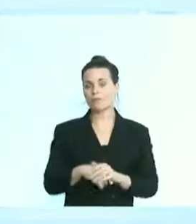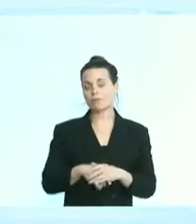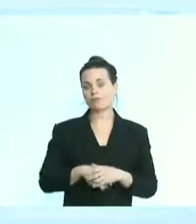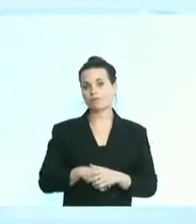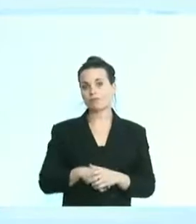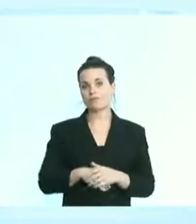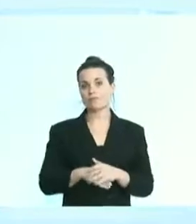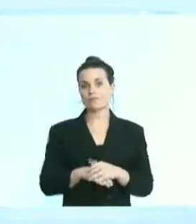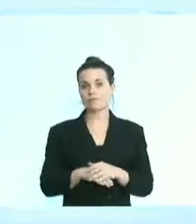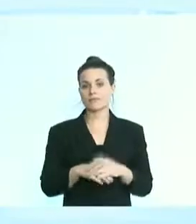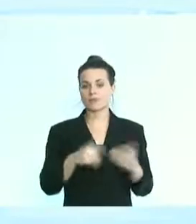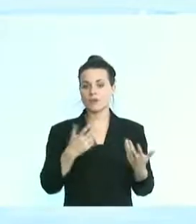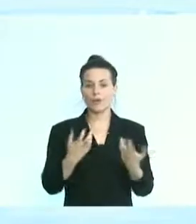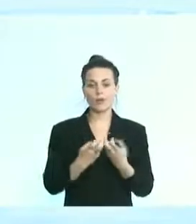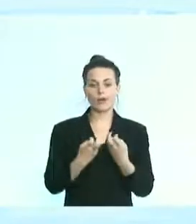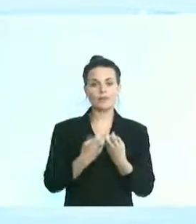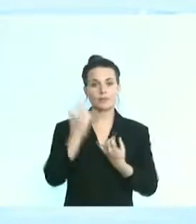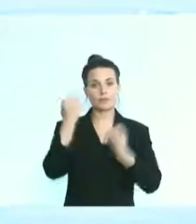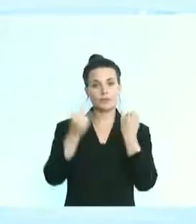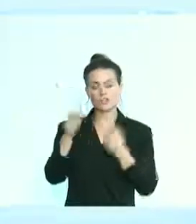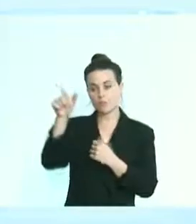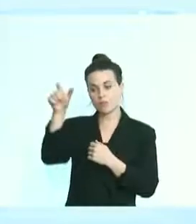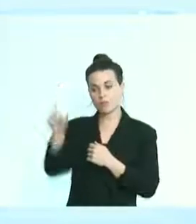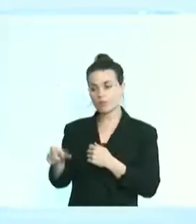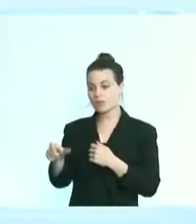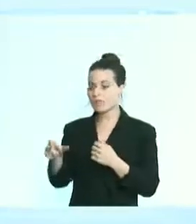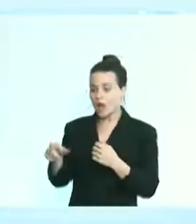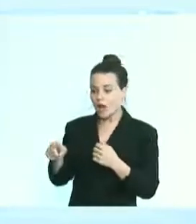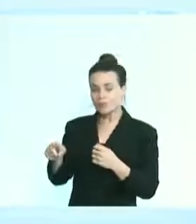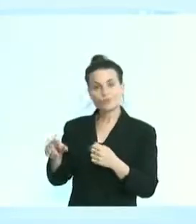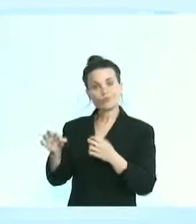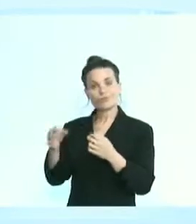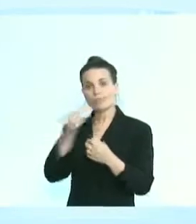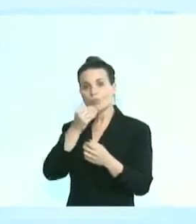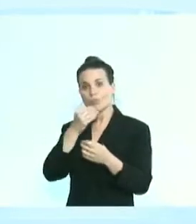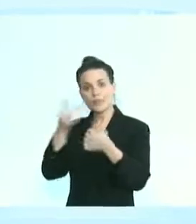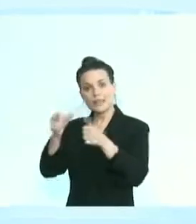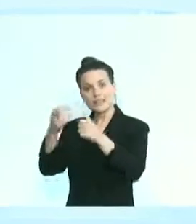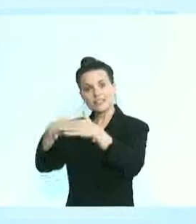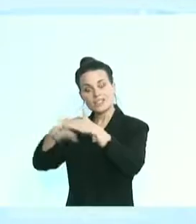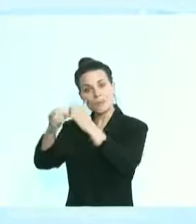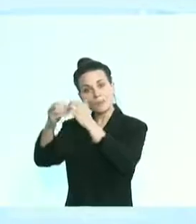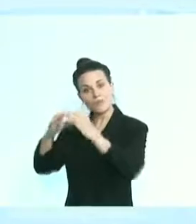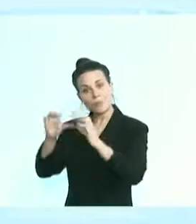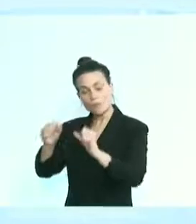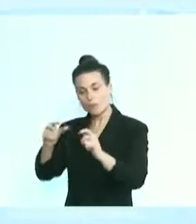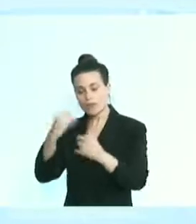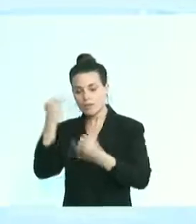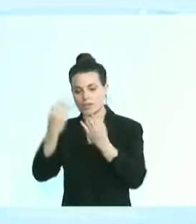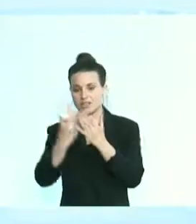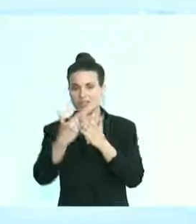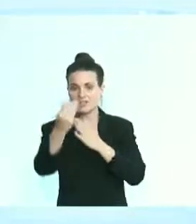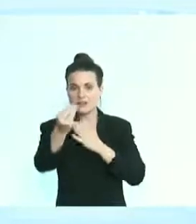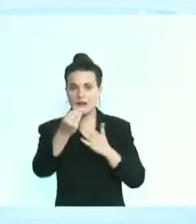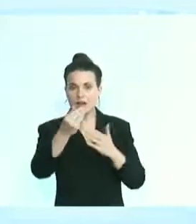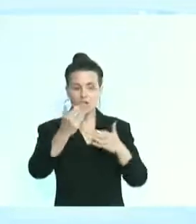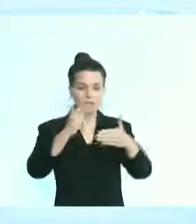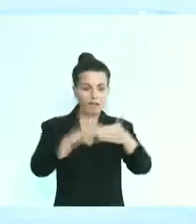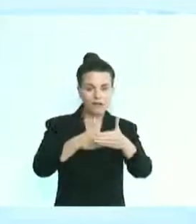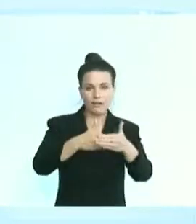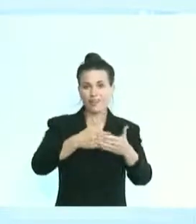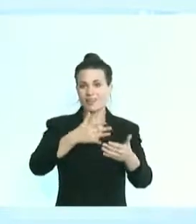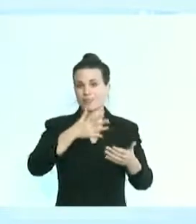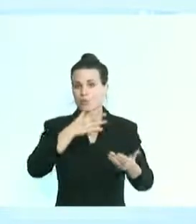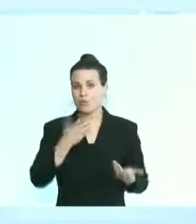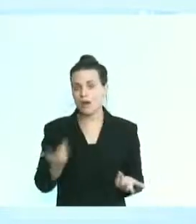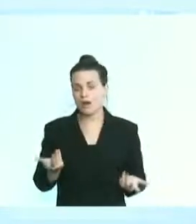un maintien à domicile si la personne ne peut pas sortir de chez elle. Ça sert à rien de vivre sur une commune si on ne peut pas partager avec les autres. Enfin voilà, on